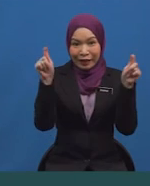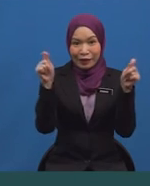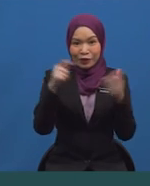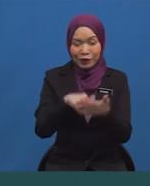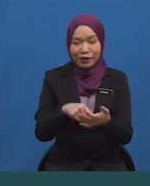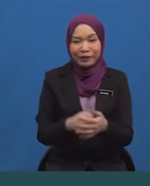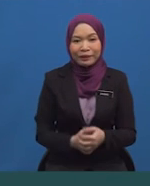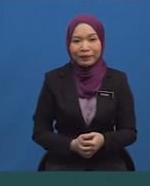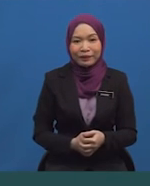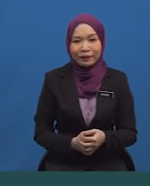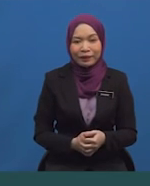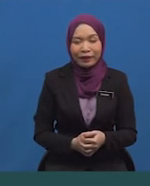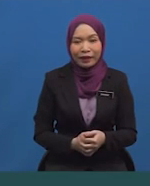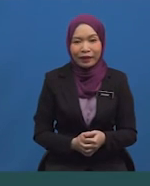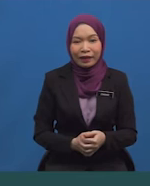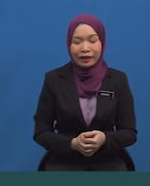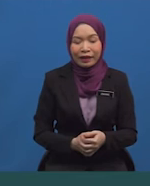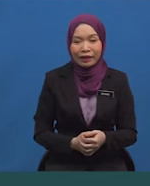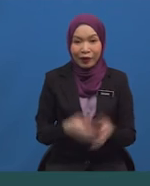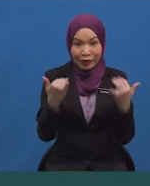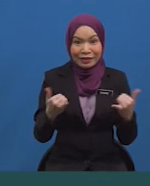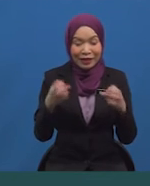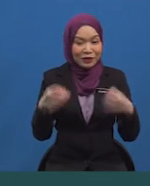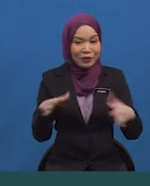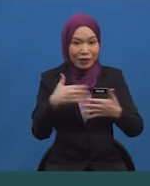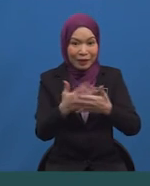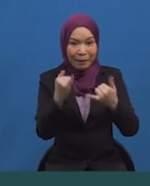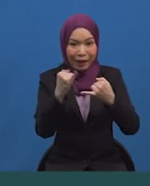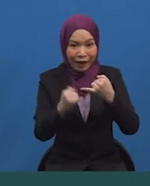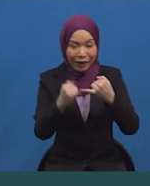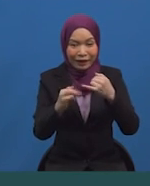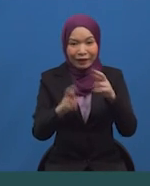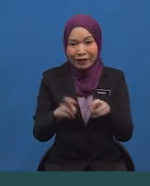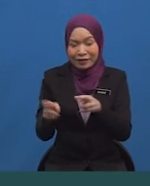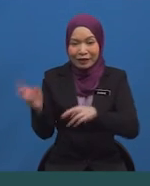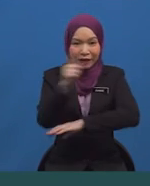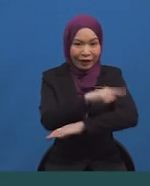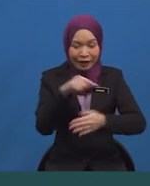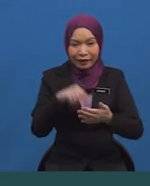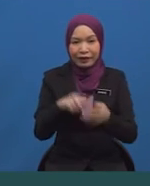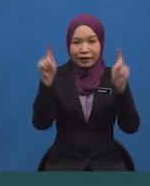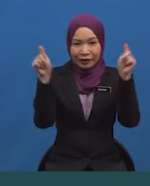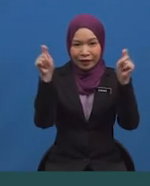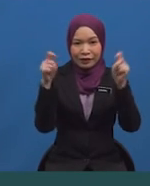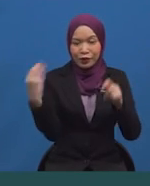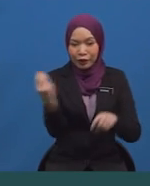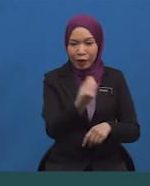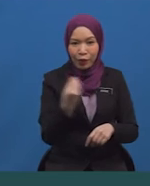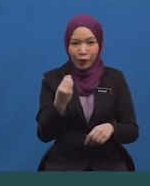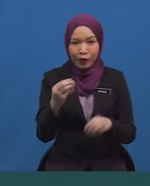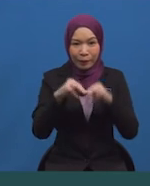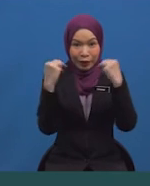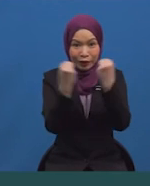Okey murid-murid, kita telah pun sampai ke akhir rancangan kita pada hari ini. Topik taburan penduduk